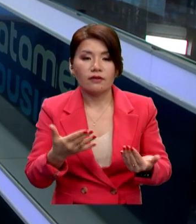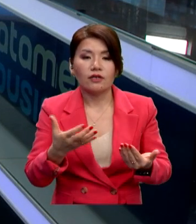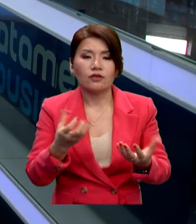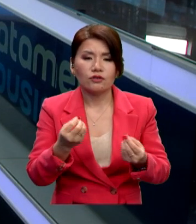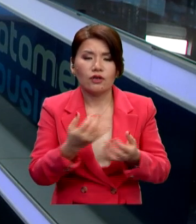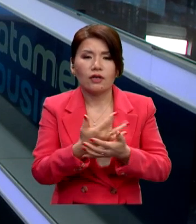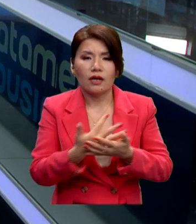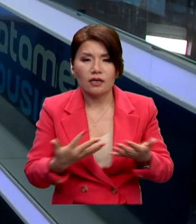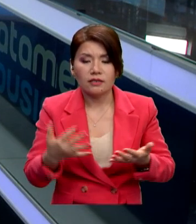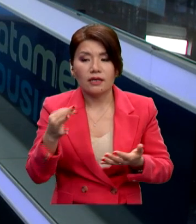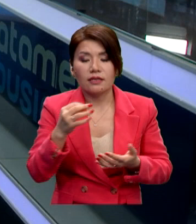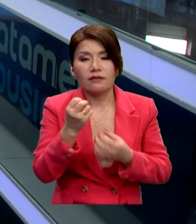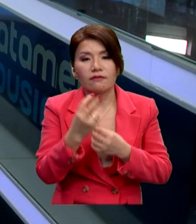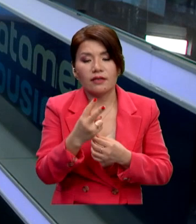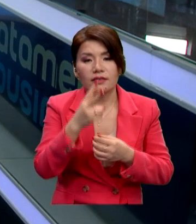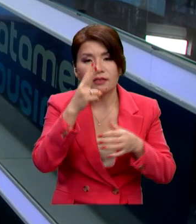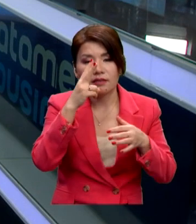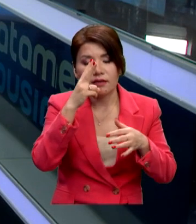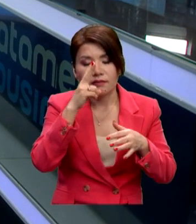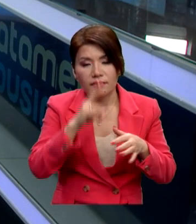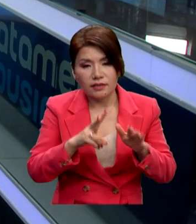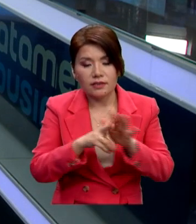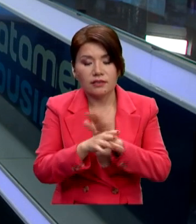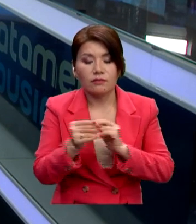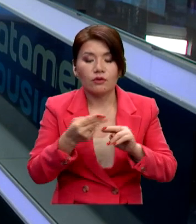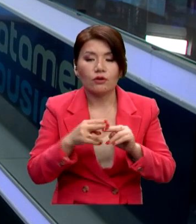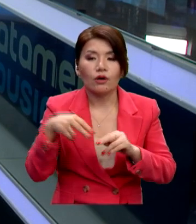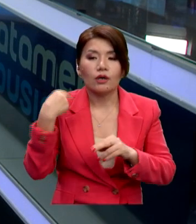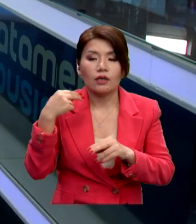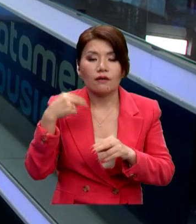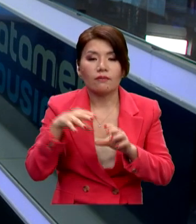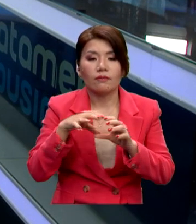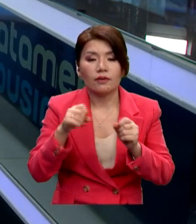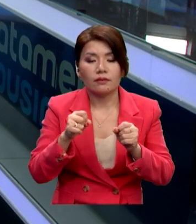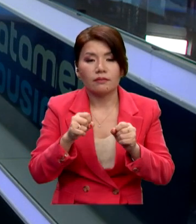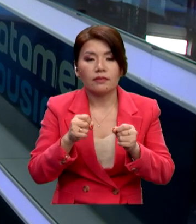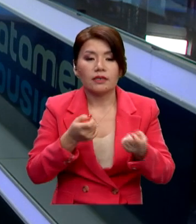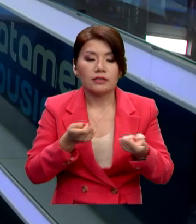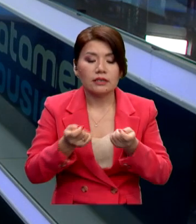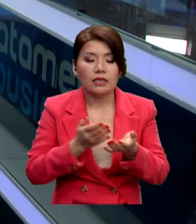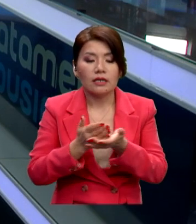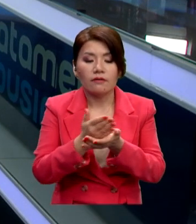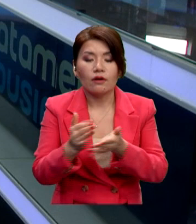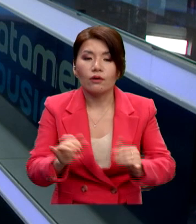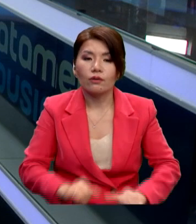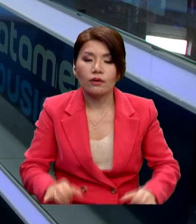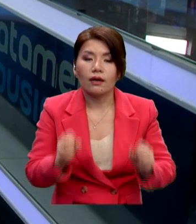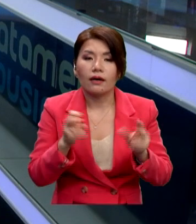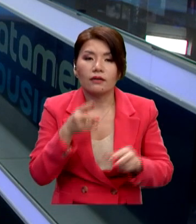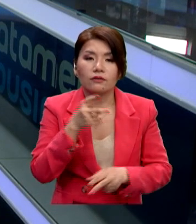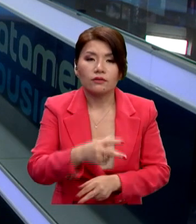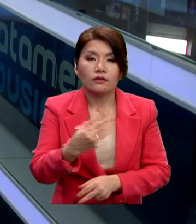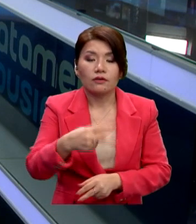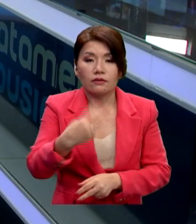пожеланий, слов о том, что эти 12 месяцев были непростыми, глава государства может объявить направление следующего года. 2022 был годом